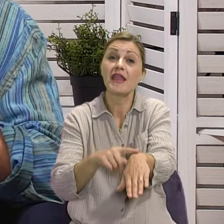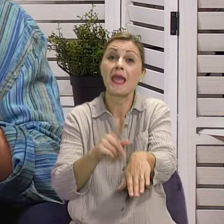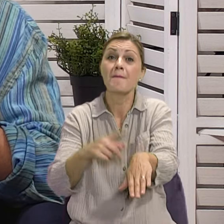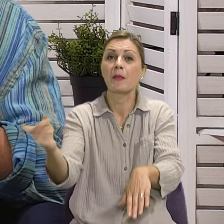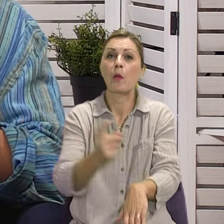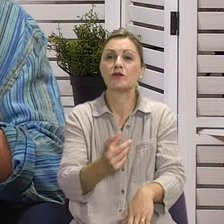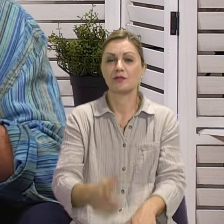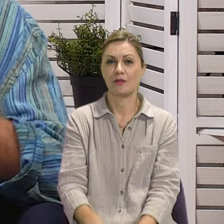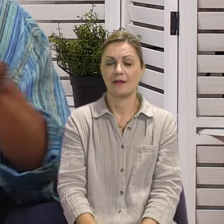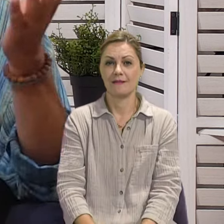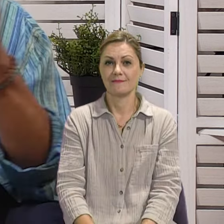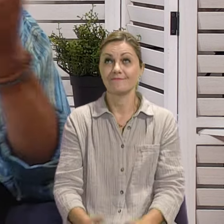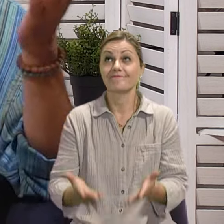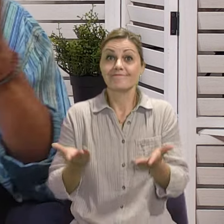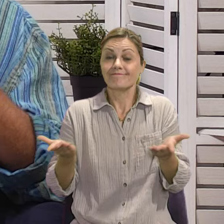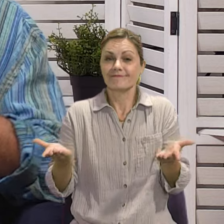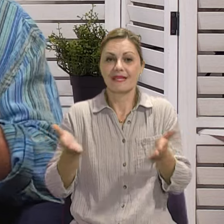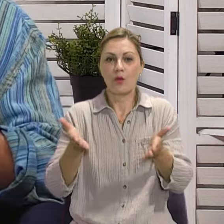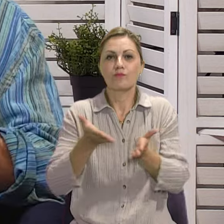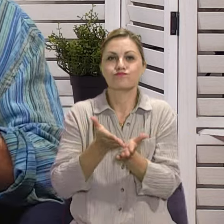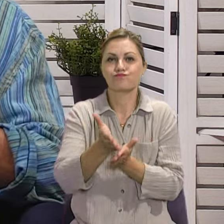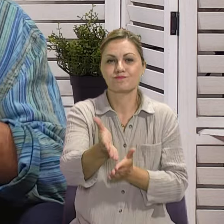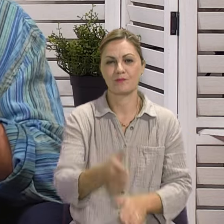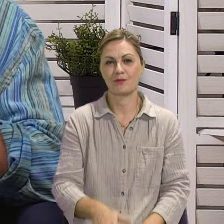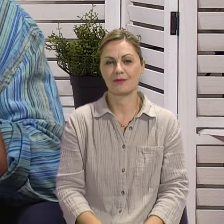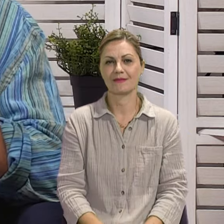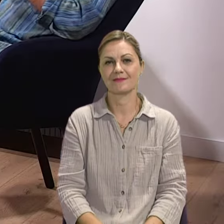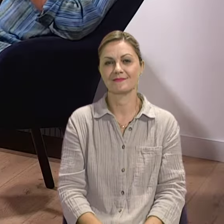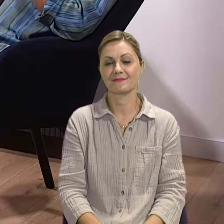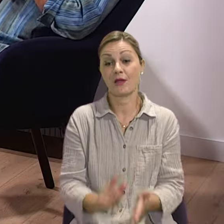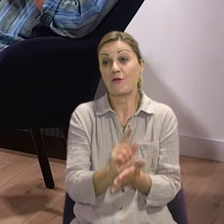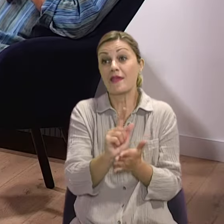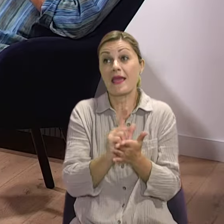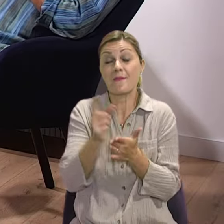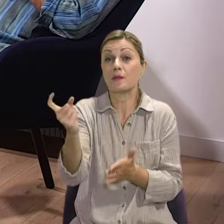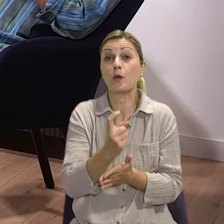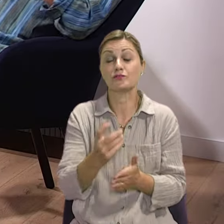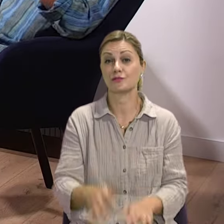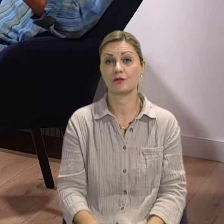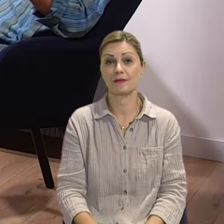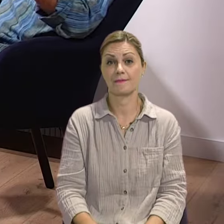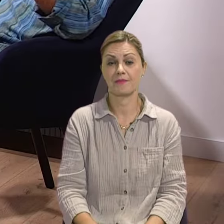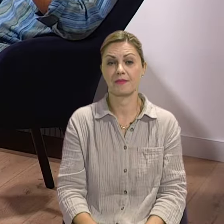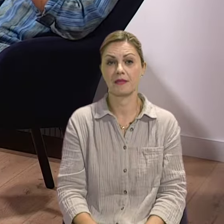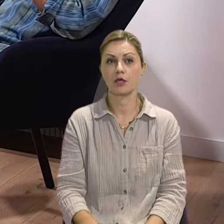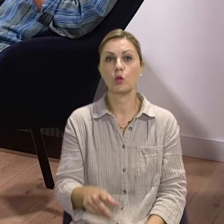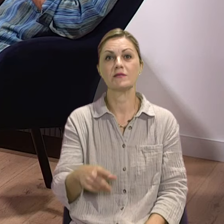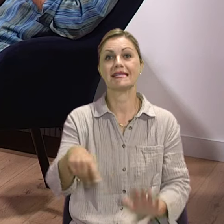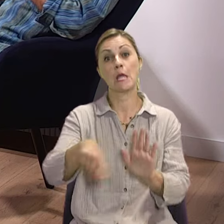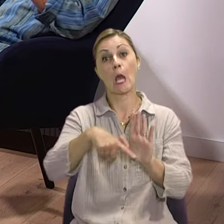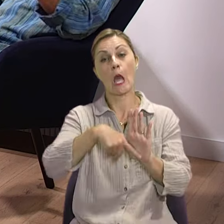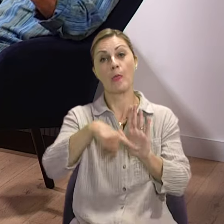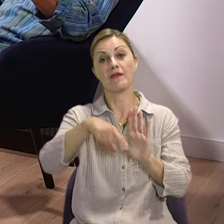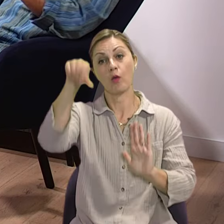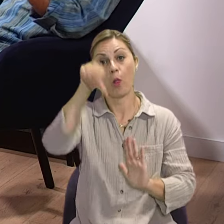ne sviđa mi se, ali valjda tako ide evolucija. Tako ide, je neko vrijeme. Tako je neko vrijeme. Nije to ništa morbidno. To je